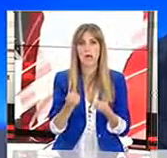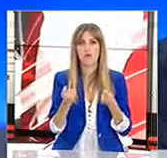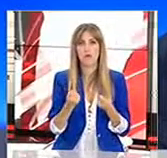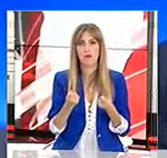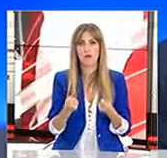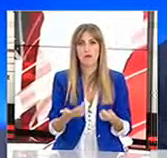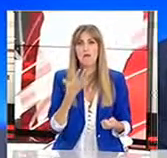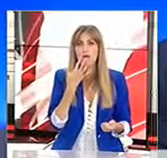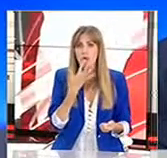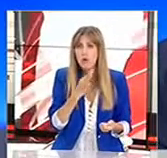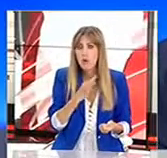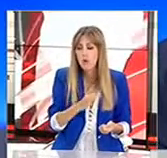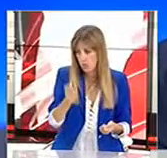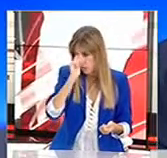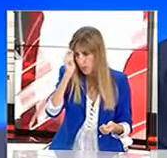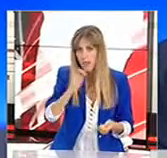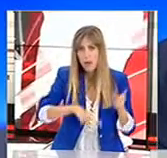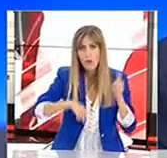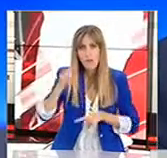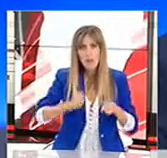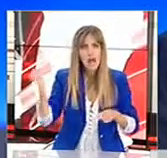αναγκαστήκαμε εμείς να τις επιβάλλουμε.